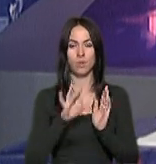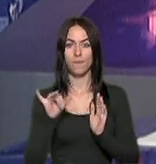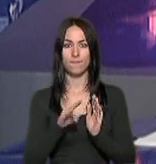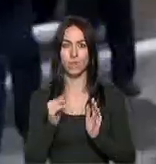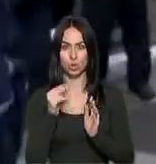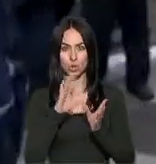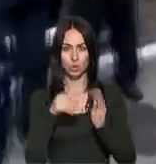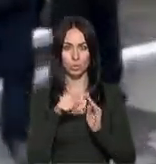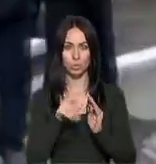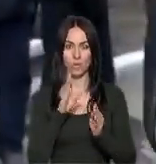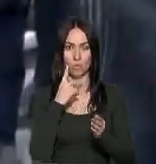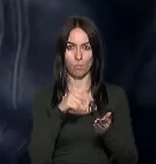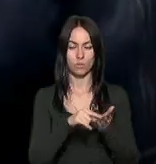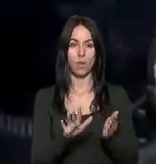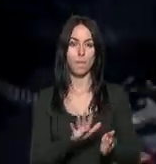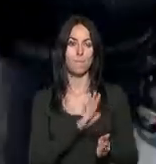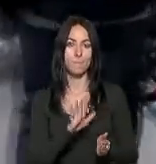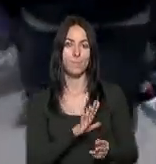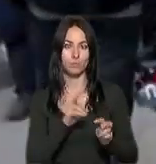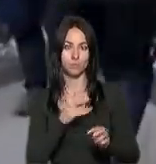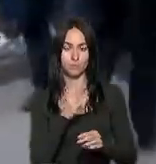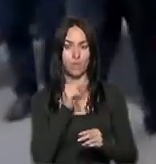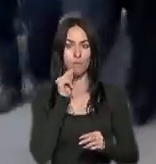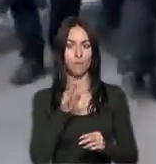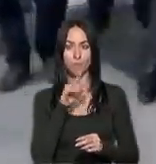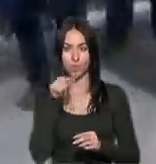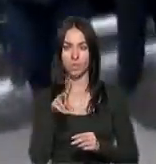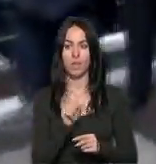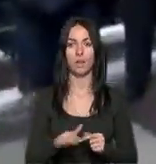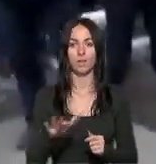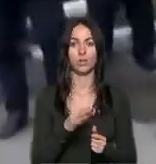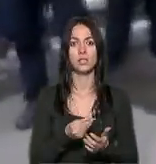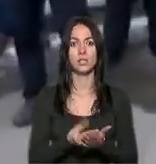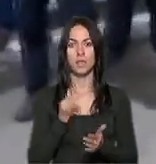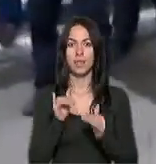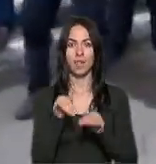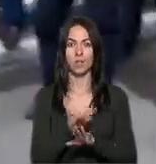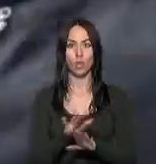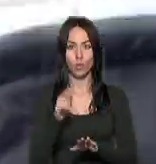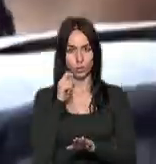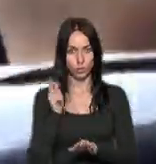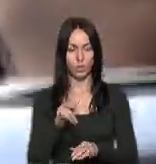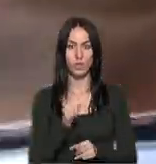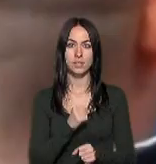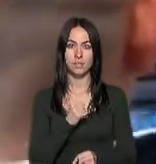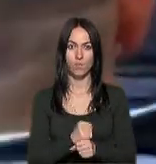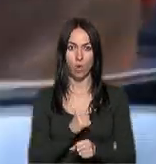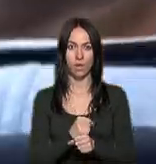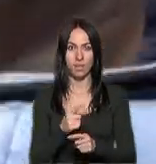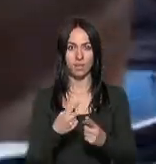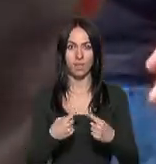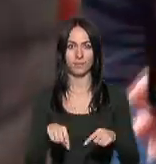позові. Колишню посадовицю обвинувачують у посяганні на територіальну цілісність і недоторканність України та створенні